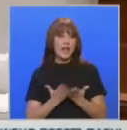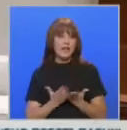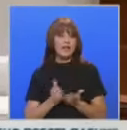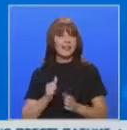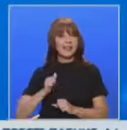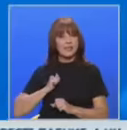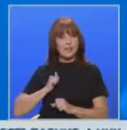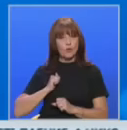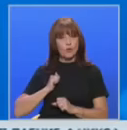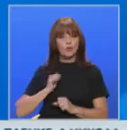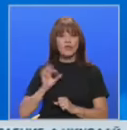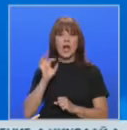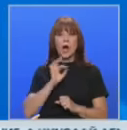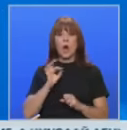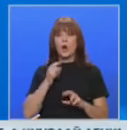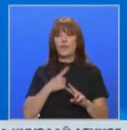ООН.